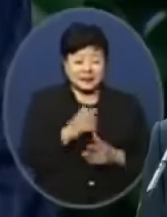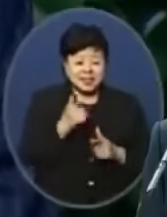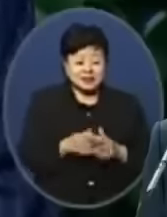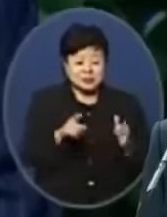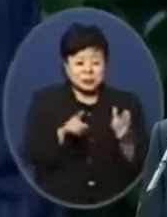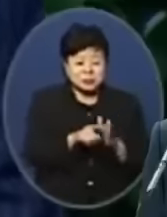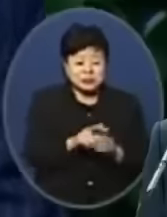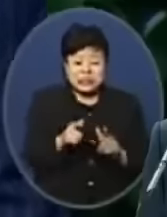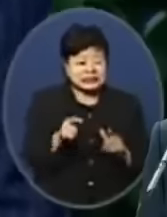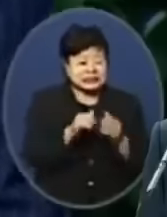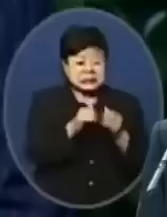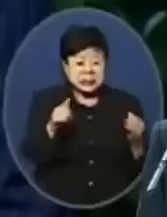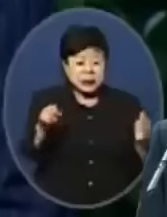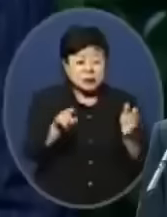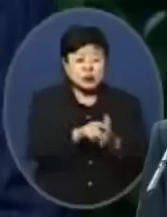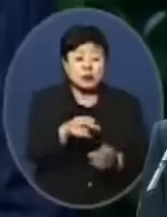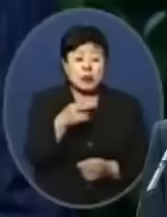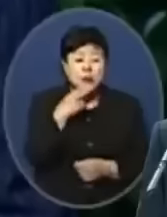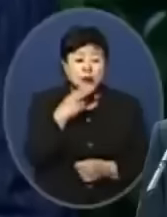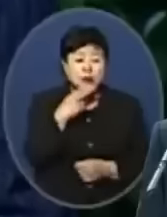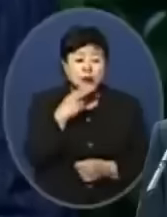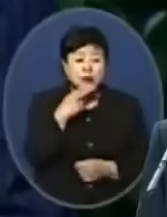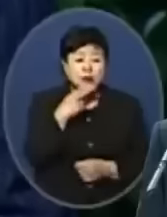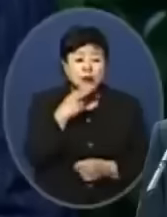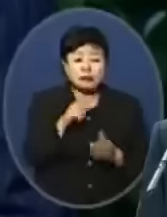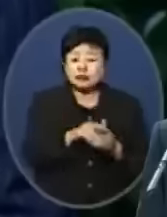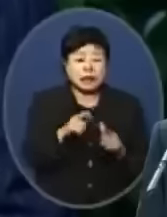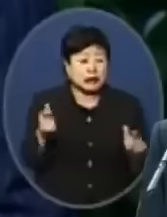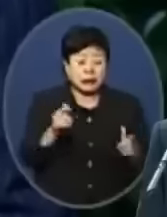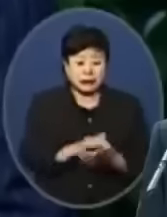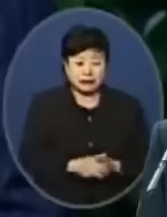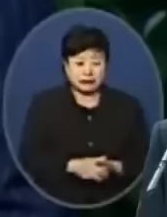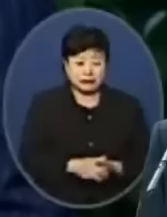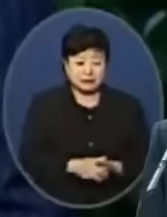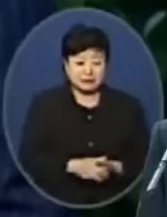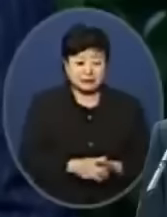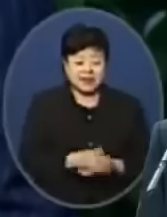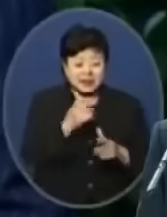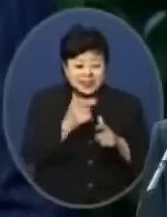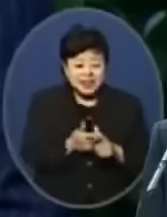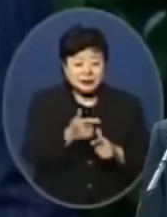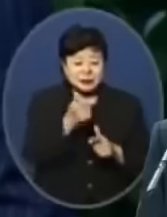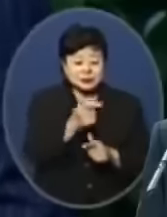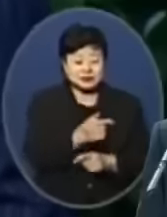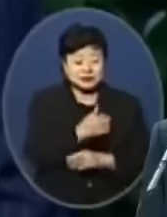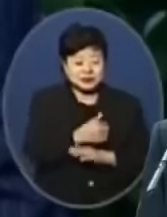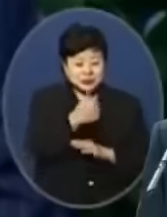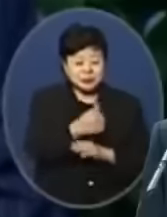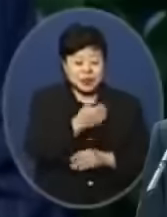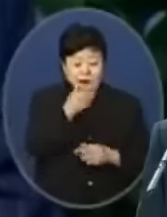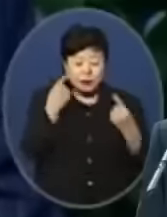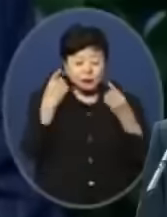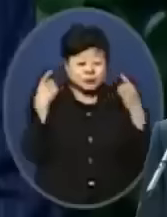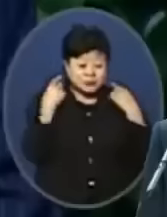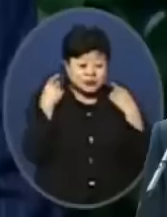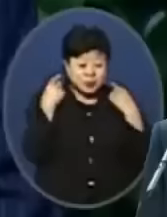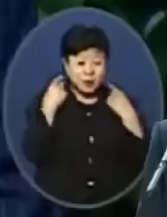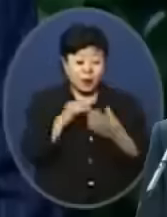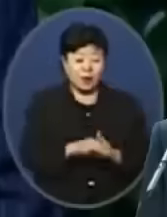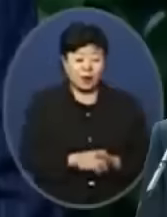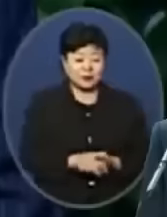예수를 믿지 않는 사람은 믿음이 없기 때문에 예수를 안 믿잖아요. 예수 그리스도의 복음을 듣고